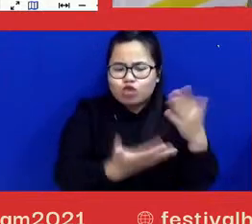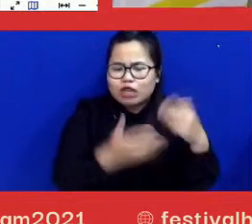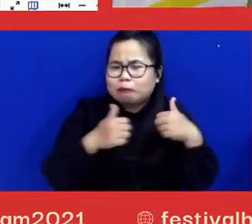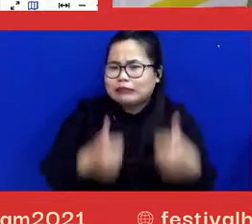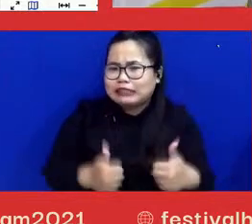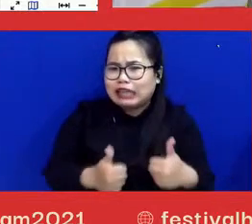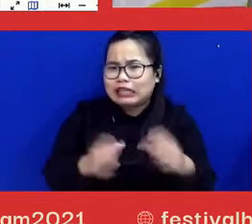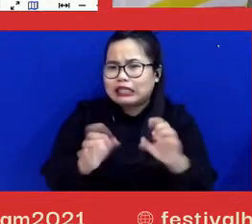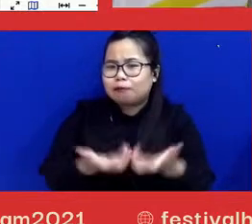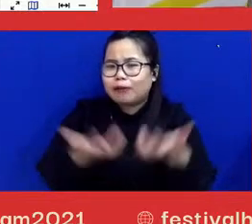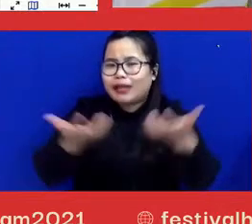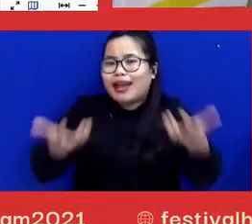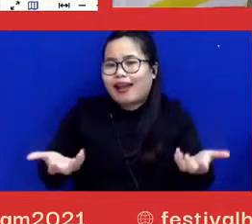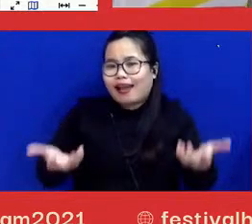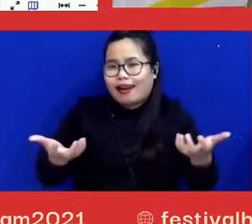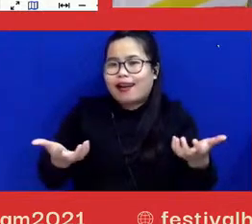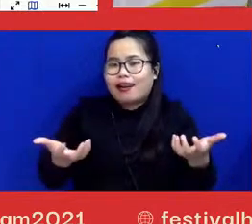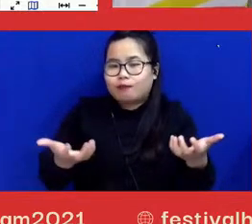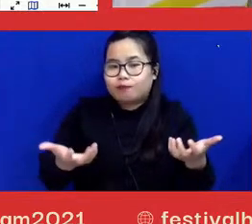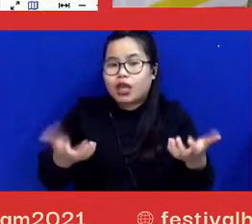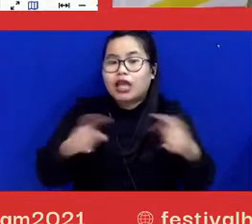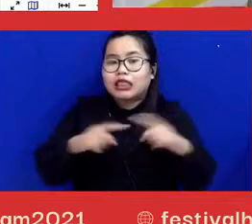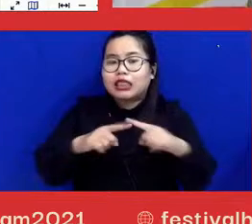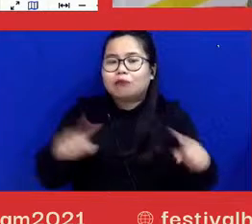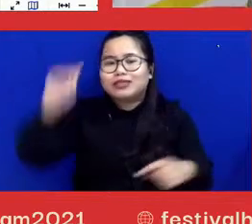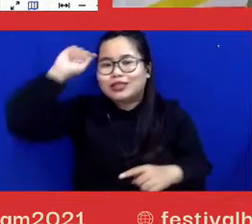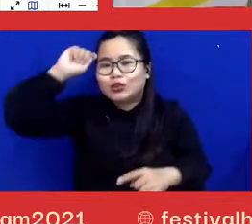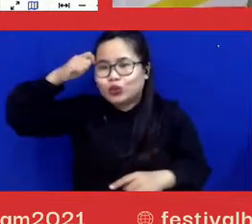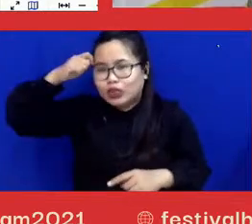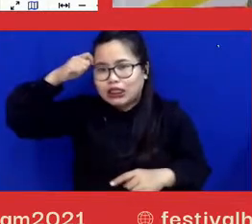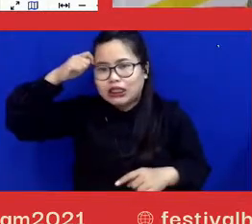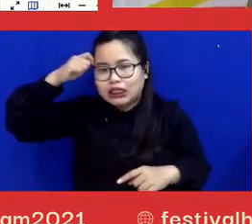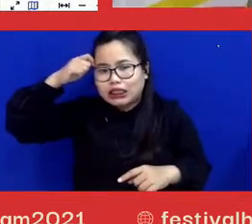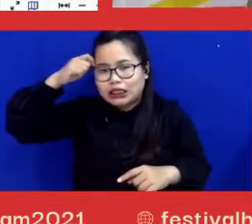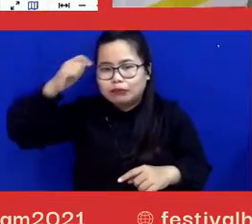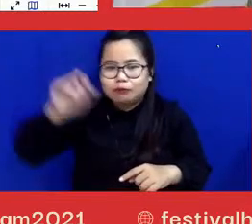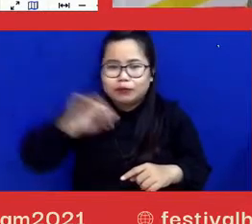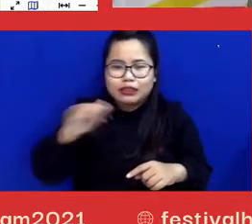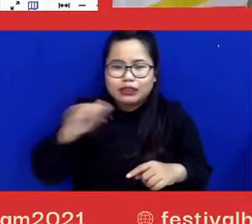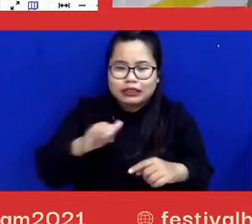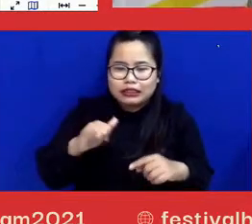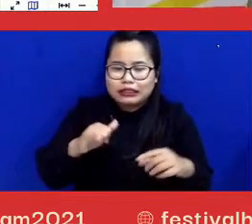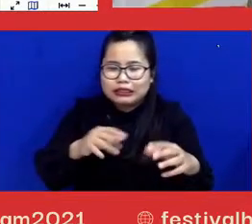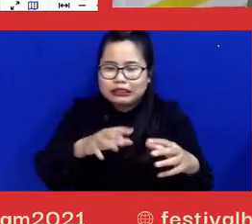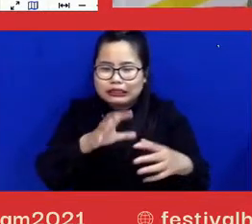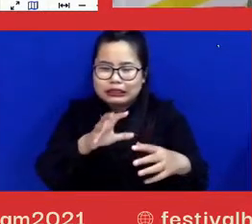hanya dibedakan, tapi susah untuk dikotomikan ya. Kadang-kadang